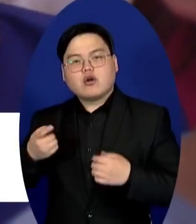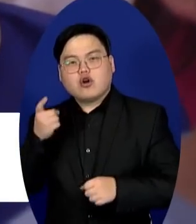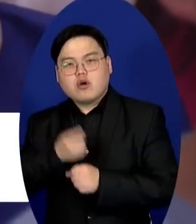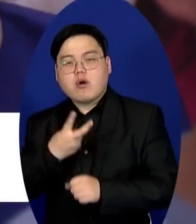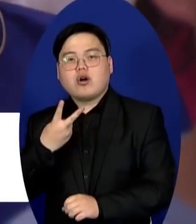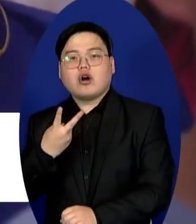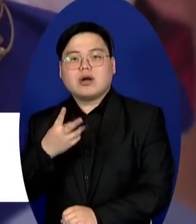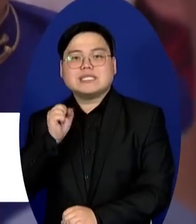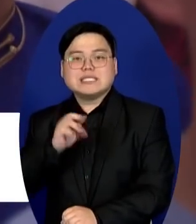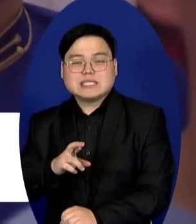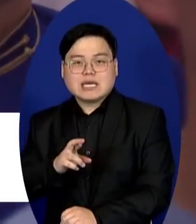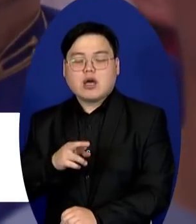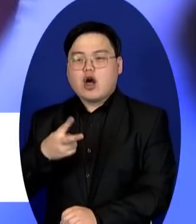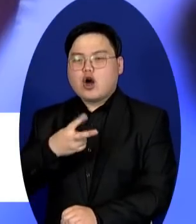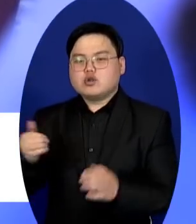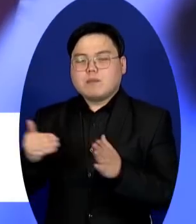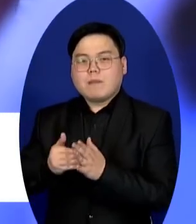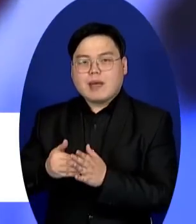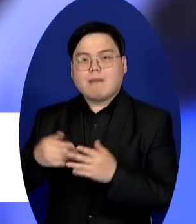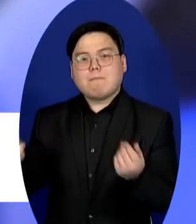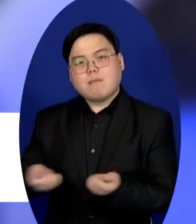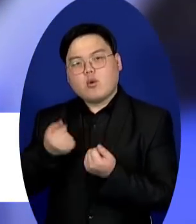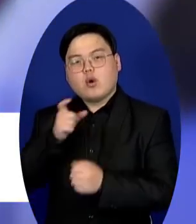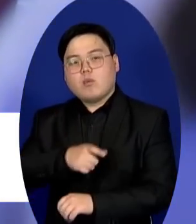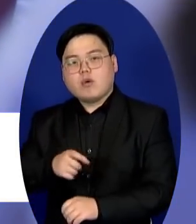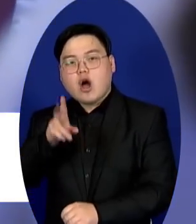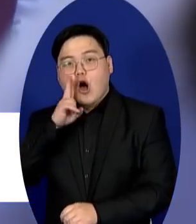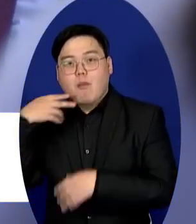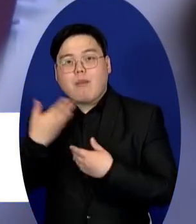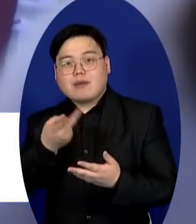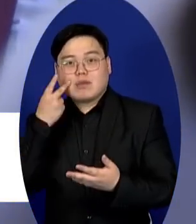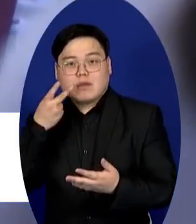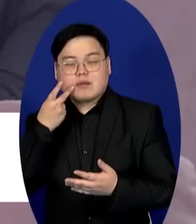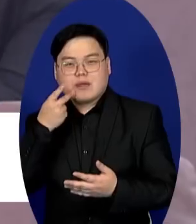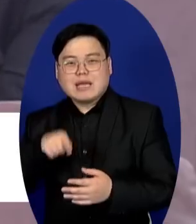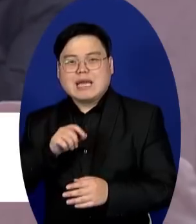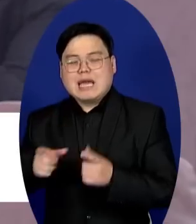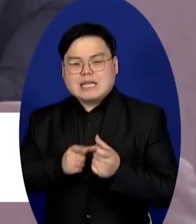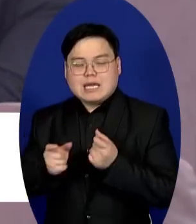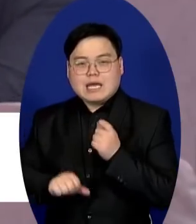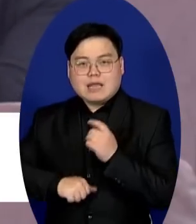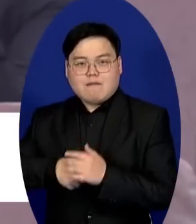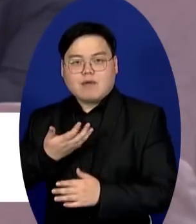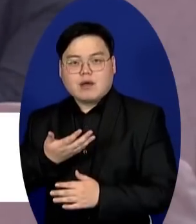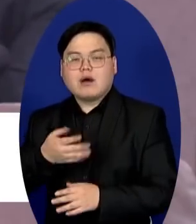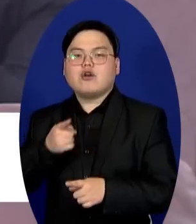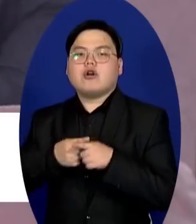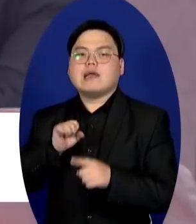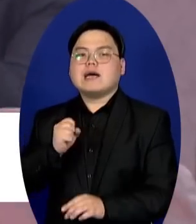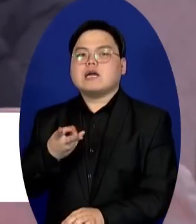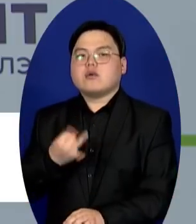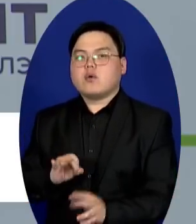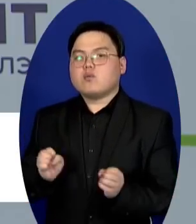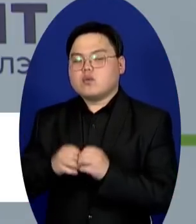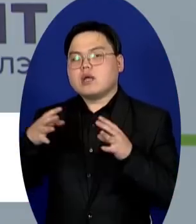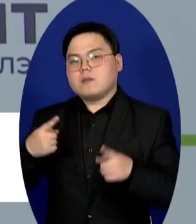амыг 200 мянган орчим малчин хүнсээр хангаж байна. Энэ эдийн засгийн эрхлэлтийг илүү сайн эрчимжүүлснээр хөдөө аж ахуйн салбарын бүтээмж нэмэгдэнэ